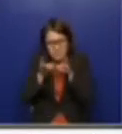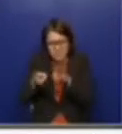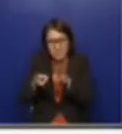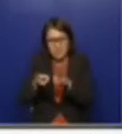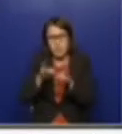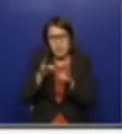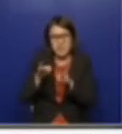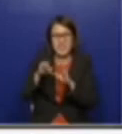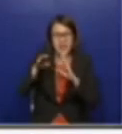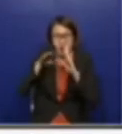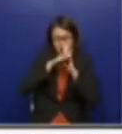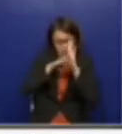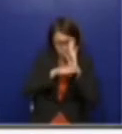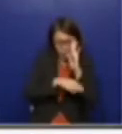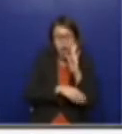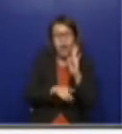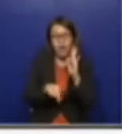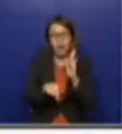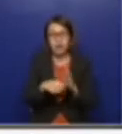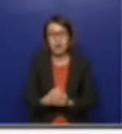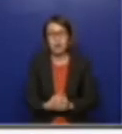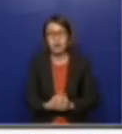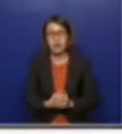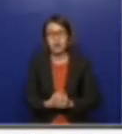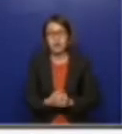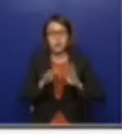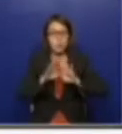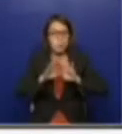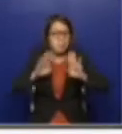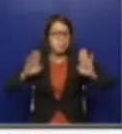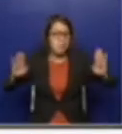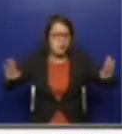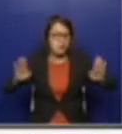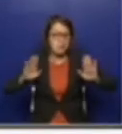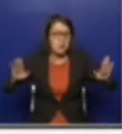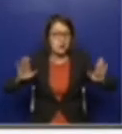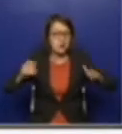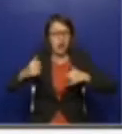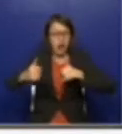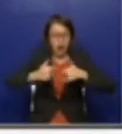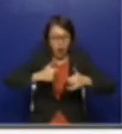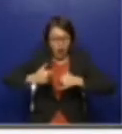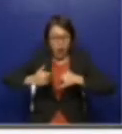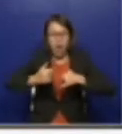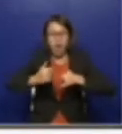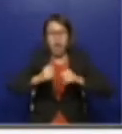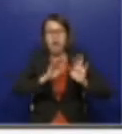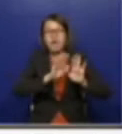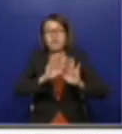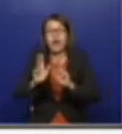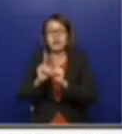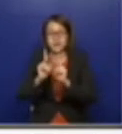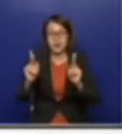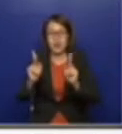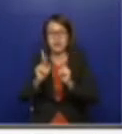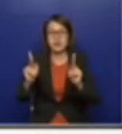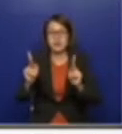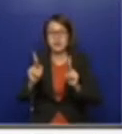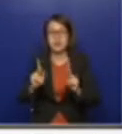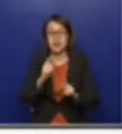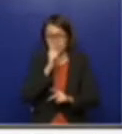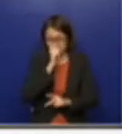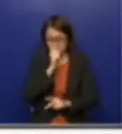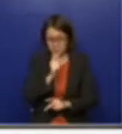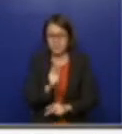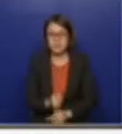างครับต้องเปิดกว้างให้เข้าถึงให้มากที่สุดที่จะเป็นไปได้อันนี้ขอฝากท่านประธานไปยังกรรมาธิการก็ด้วยความเคารพท่านประธาน